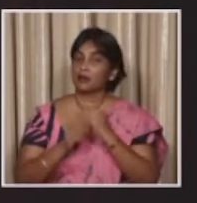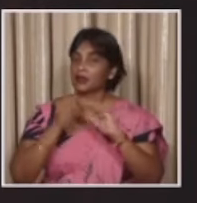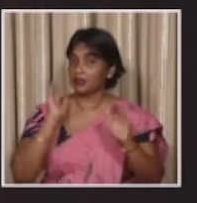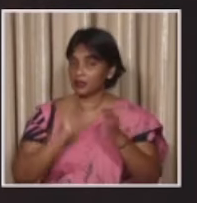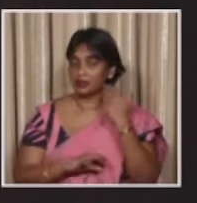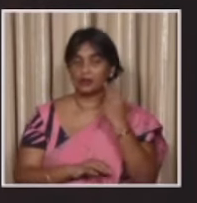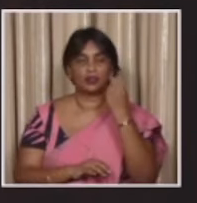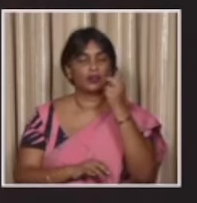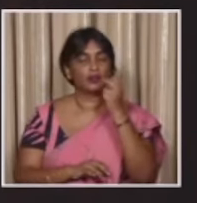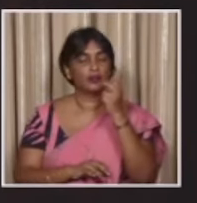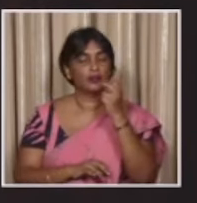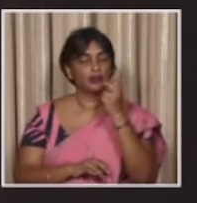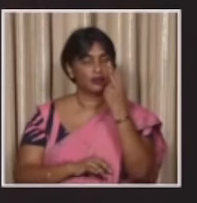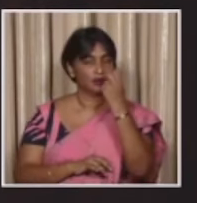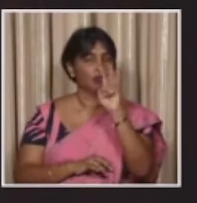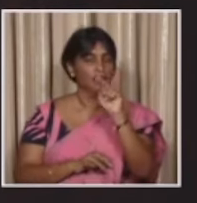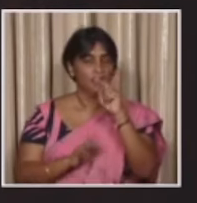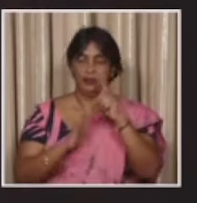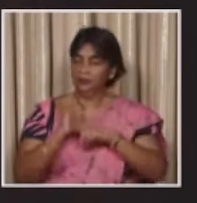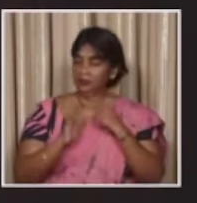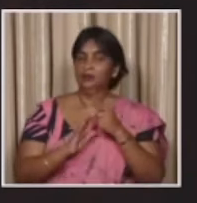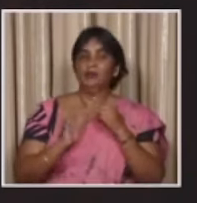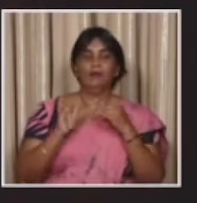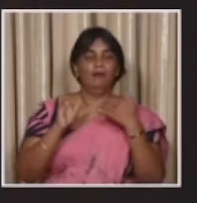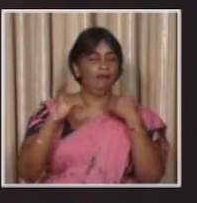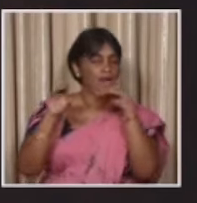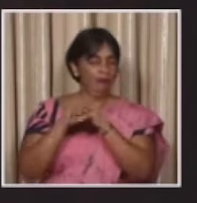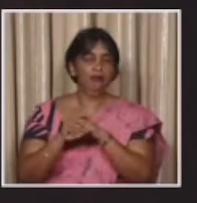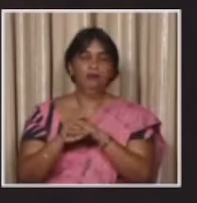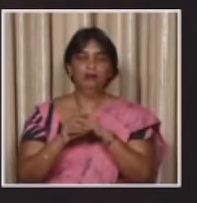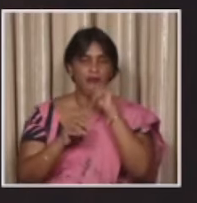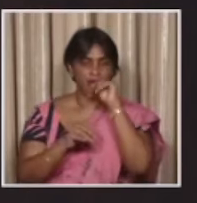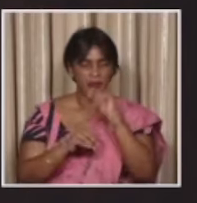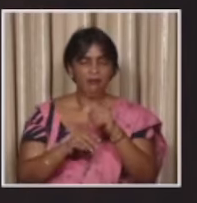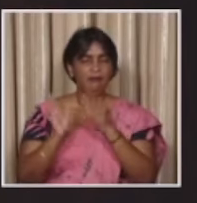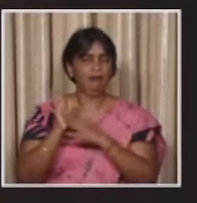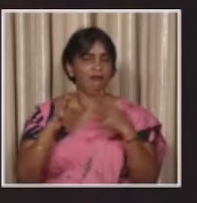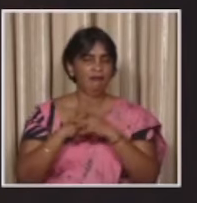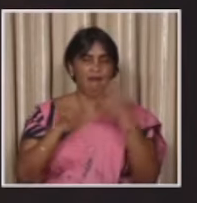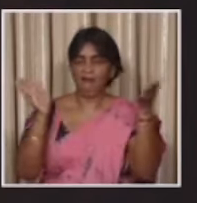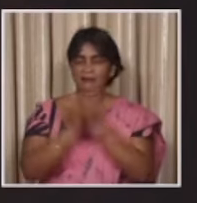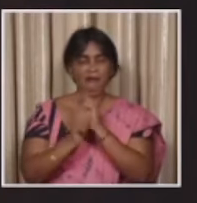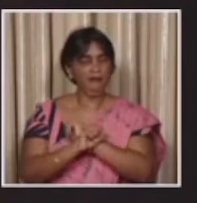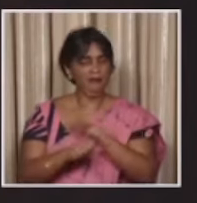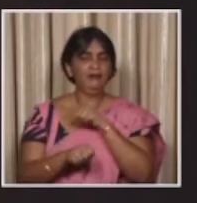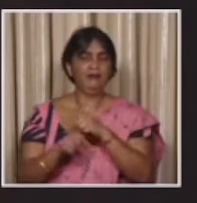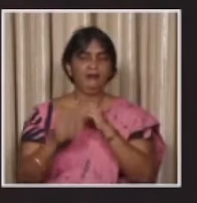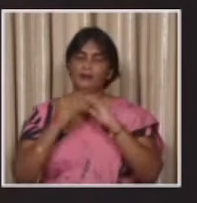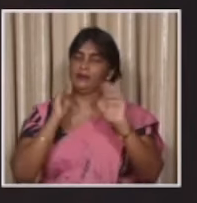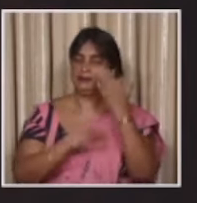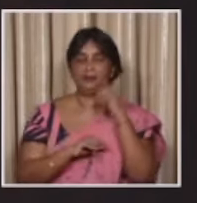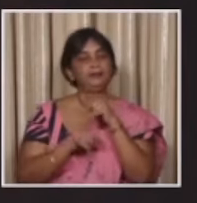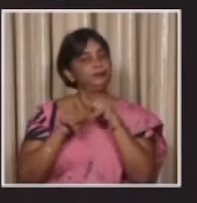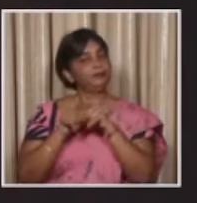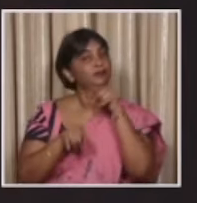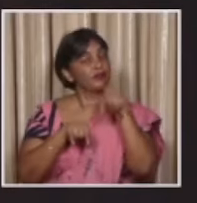යනකොට 2020 ජනවාරි වෙනකොට පද්ධතියට කිසිම මෙගාවොට් එකක් එකතු කරන්න බැලුව තමයි කට්ටියගේ. දැන්